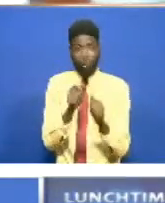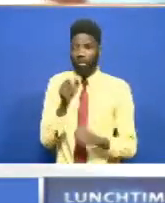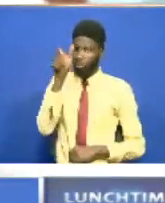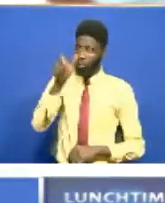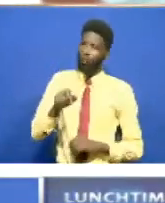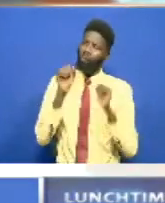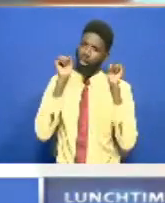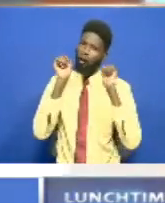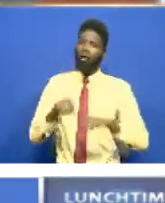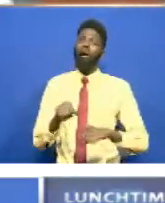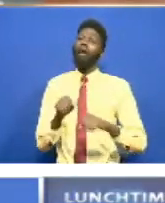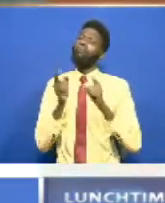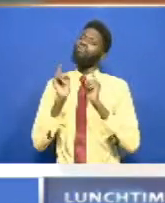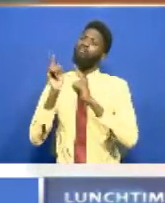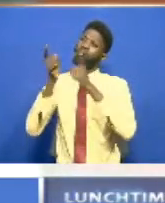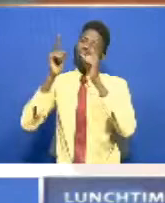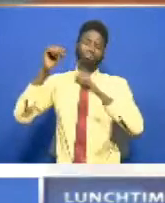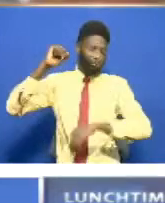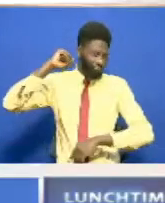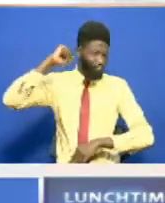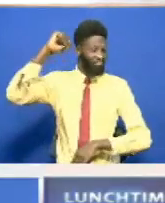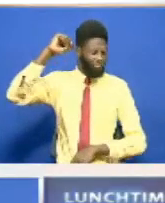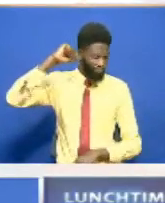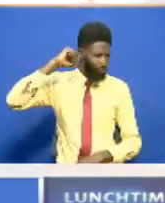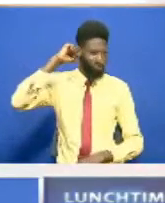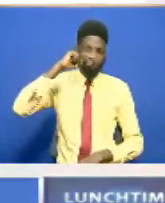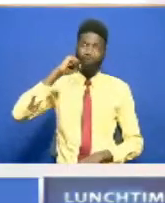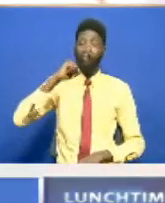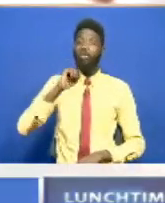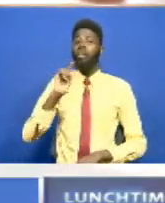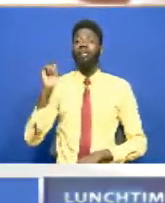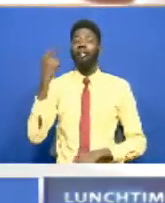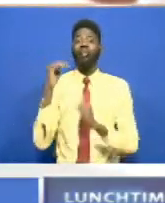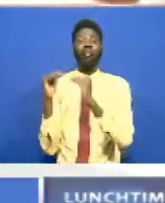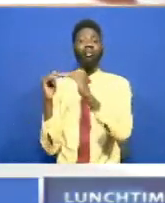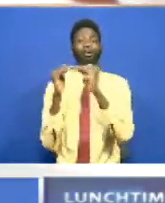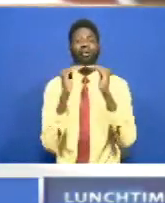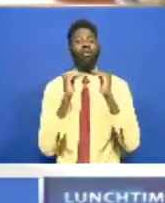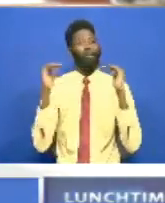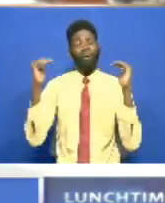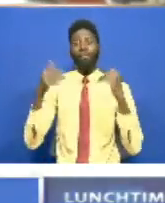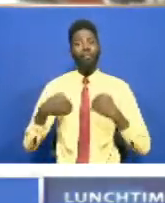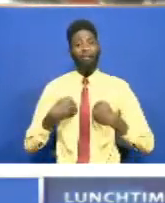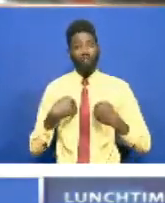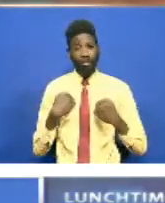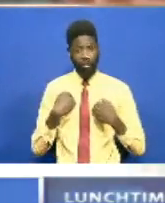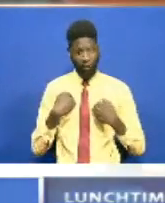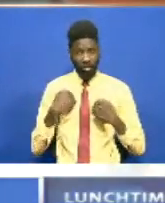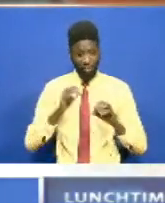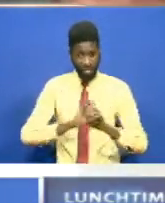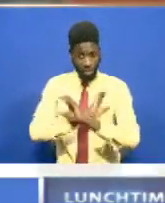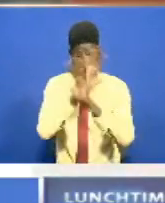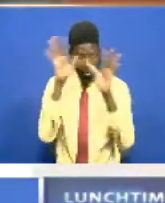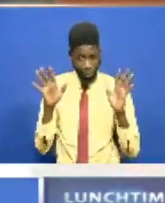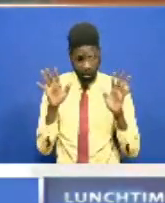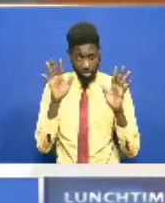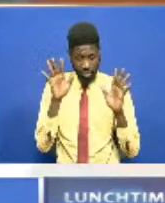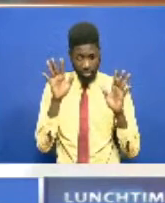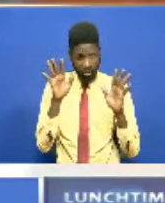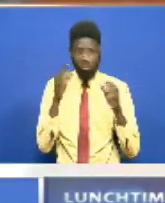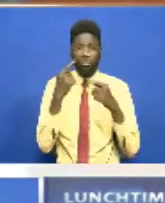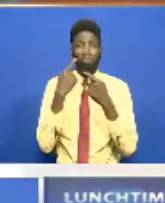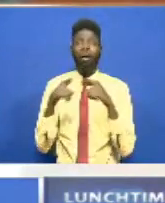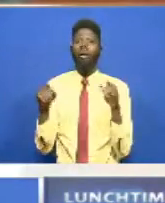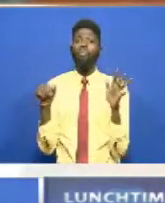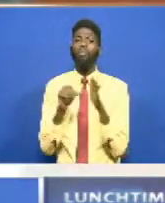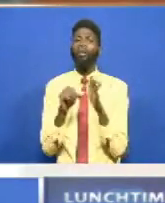kutembea apige siasa yake. Nobody, Kenya ni demokrasia by the way, Tunaelewana? Lakini hamna